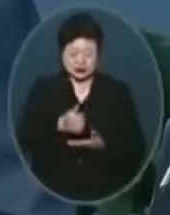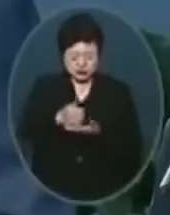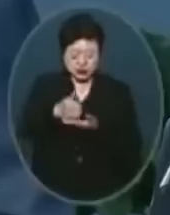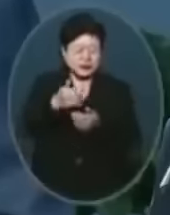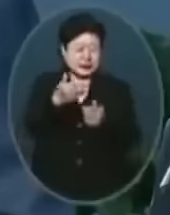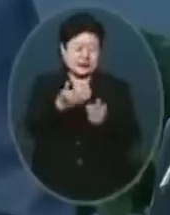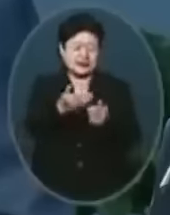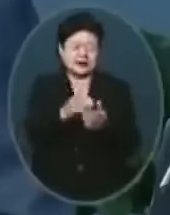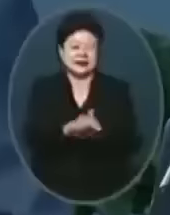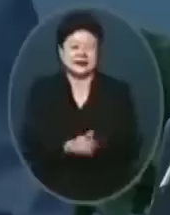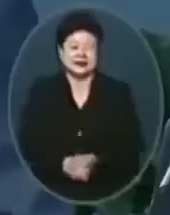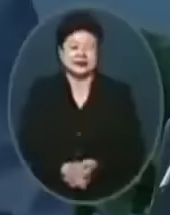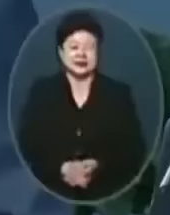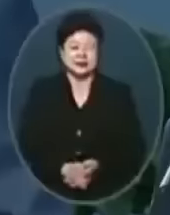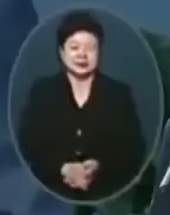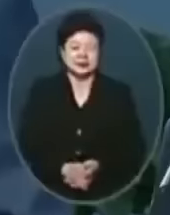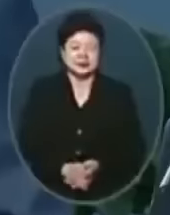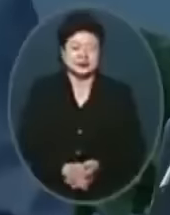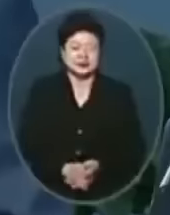주님께서는